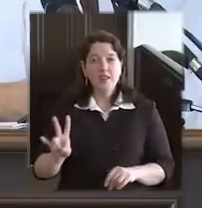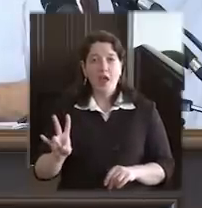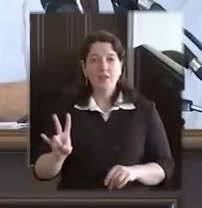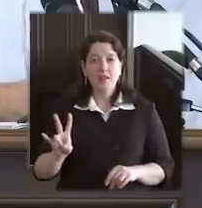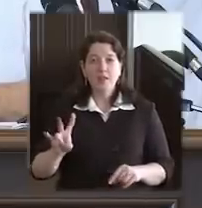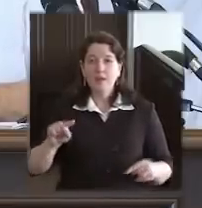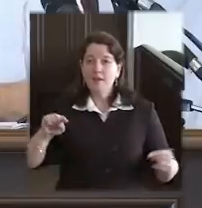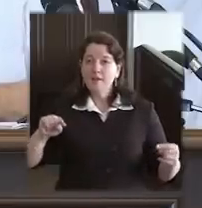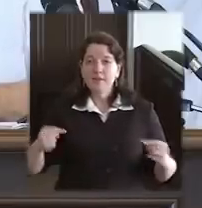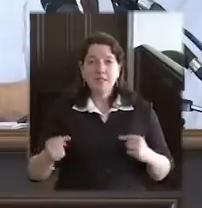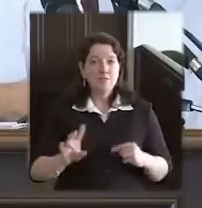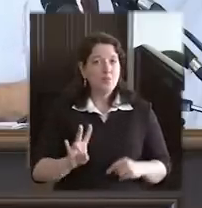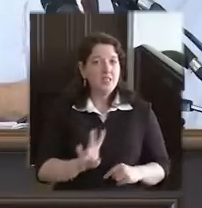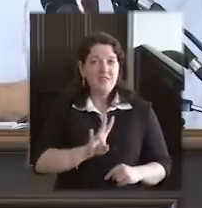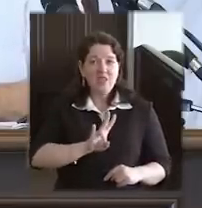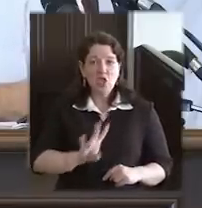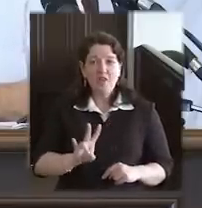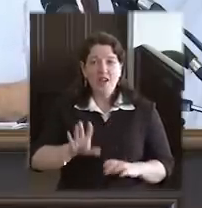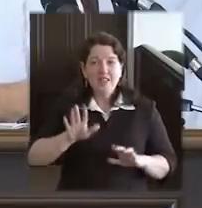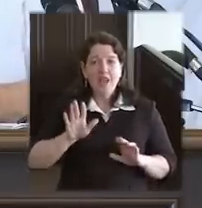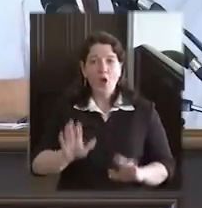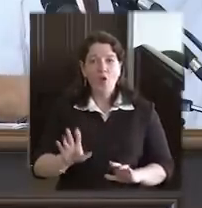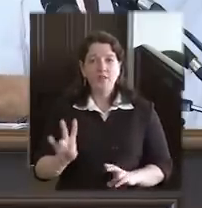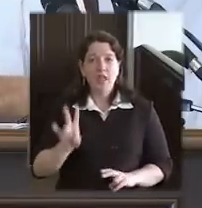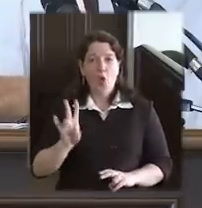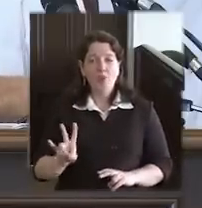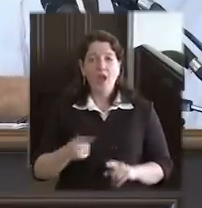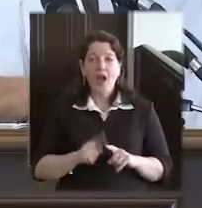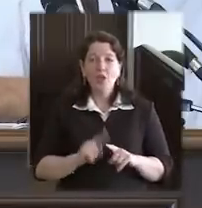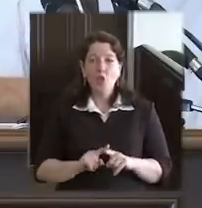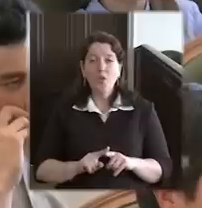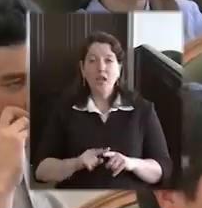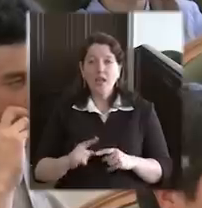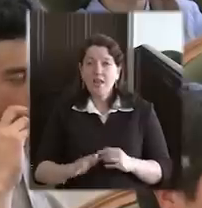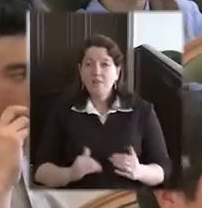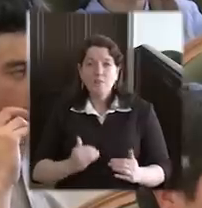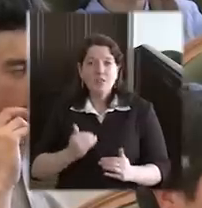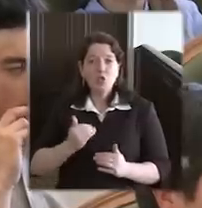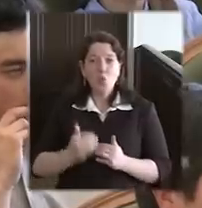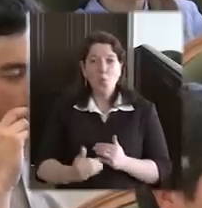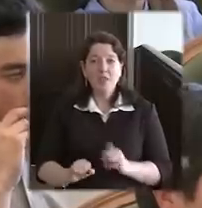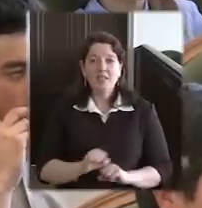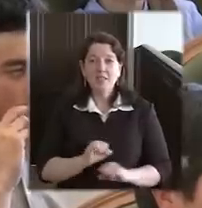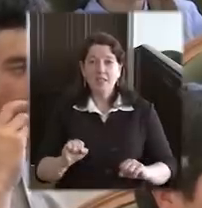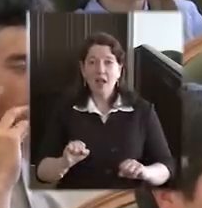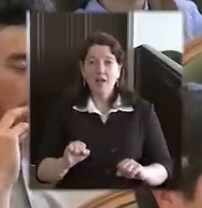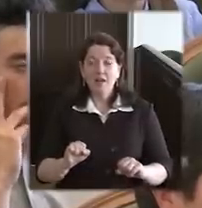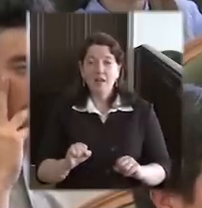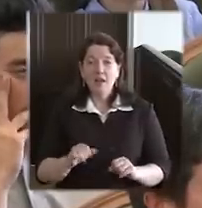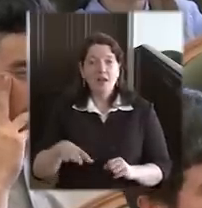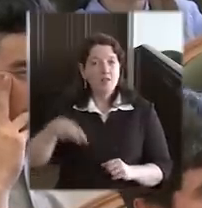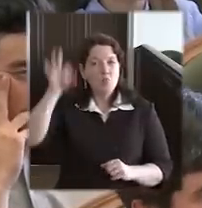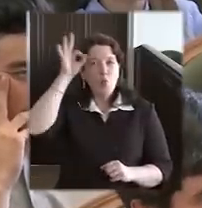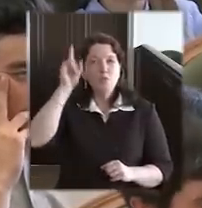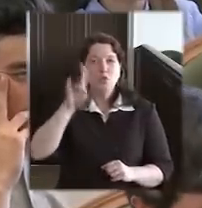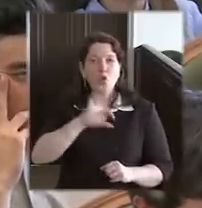незыблемые, непререкаемые, которые нельзя никак переступить. Напоминаю, юридические законы еще